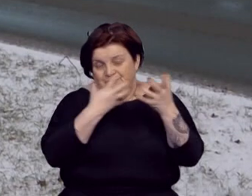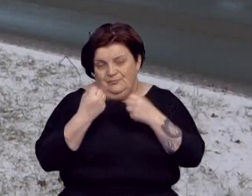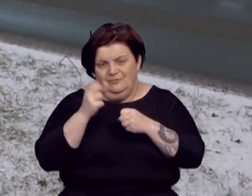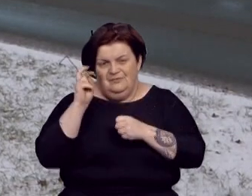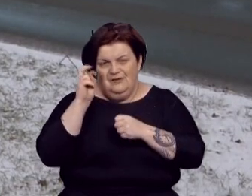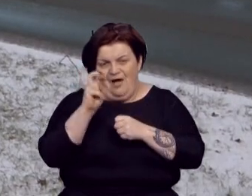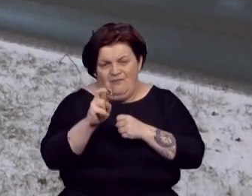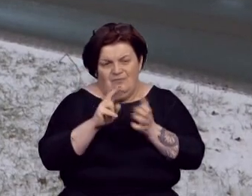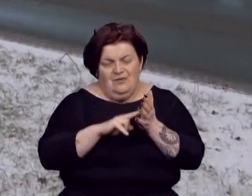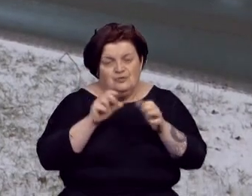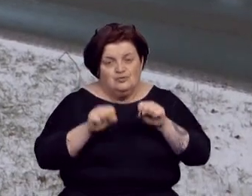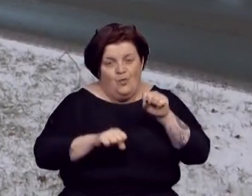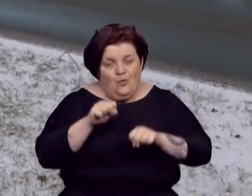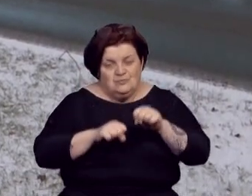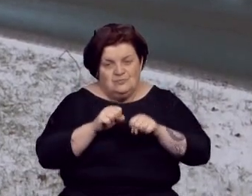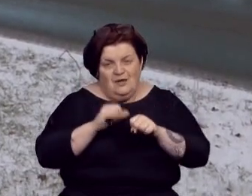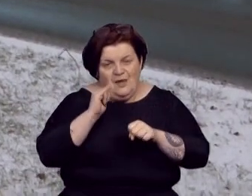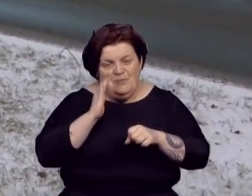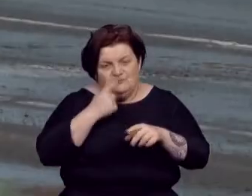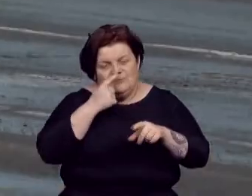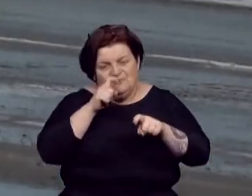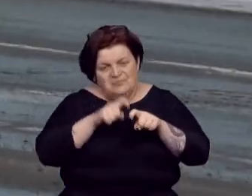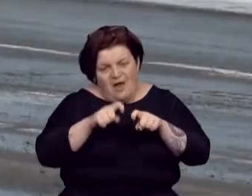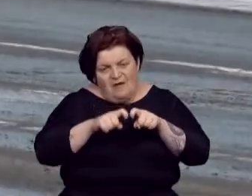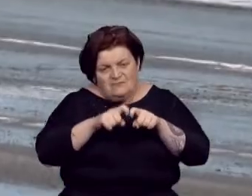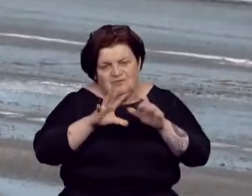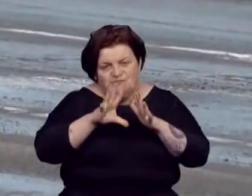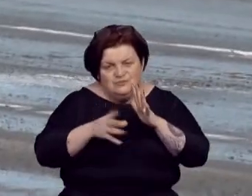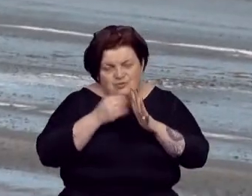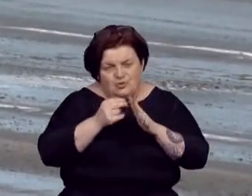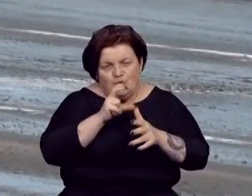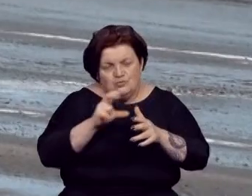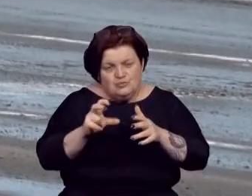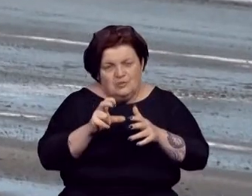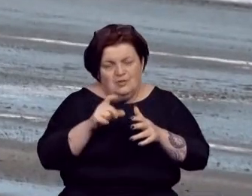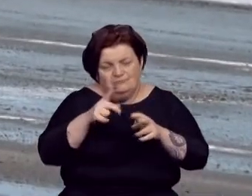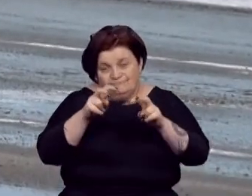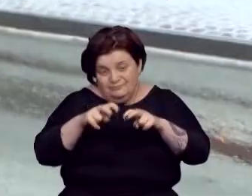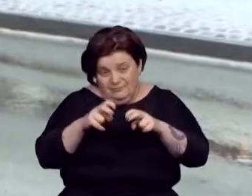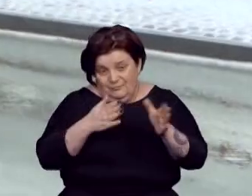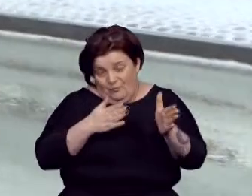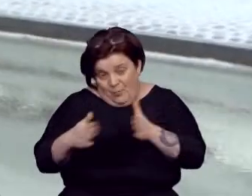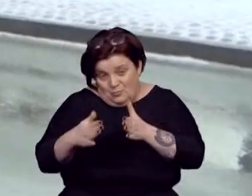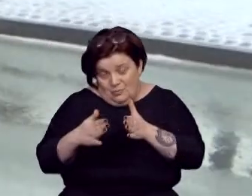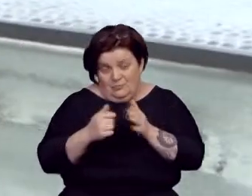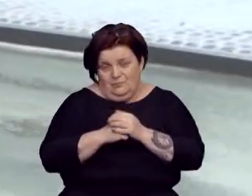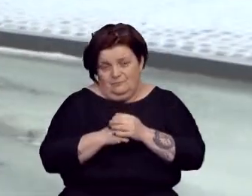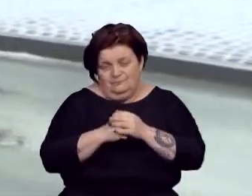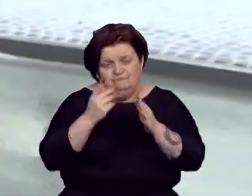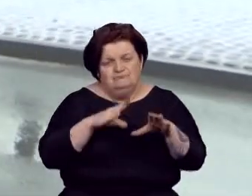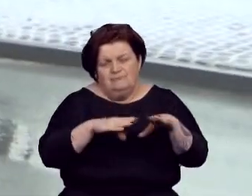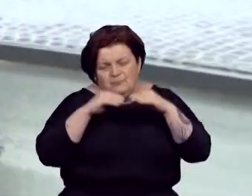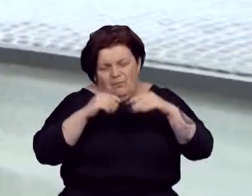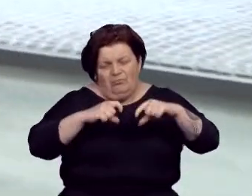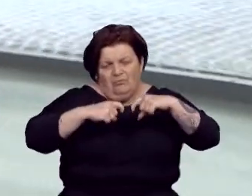tramwaj na osiedle Rządz. No i będziemy testować wszystkie urządzenia, które zostały wykonane w ramach tej modernizacji, czyli zaczynając od